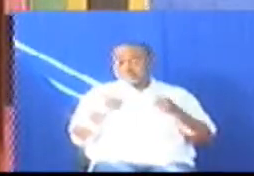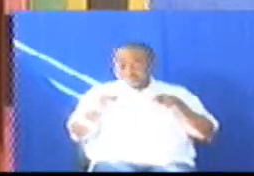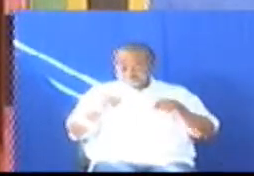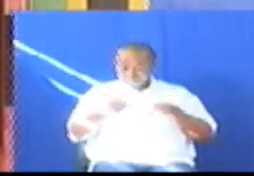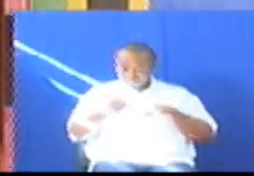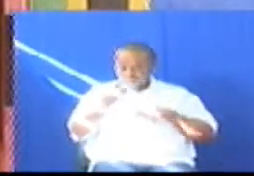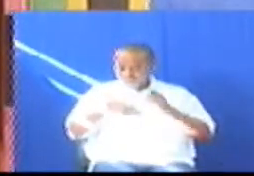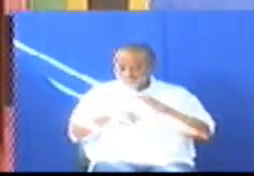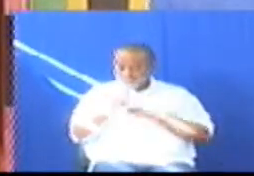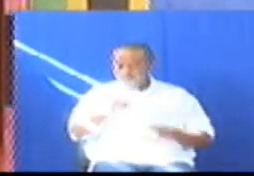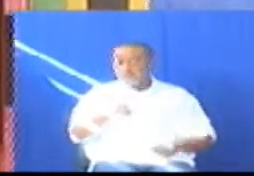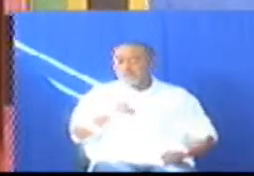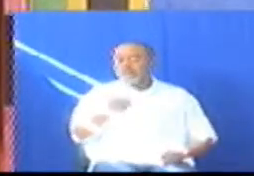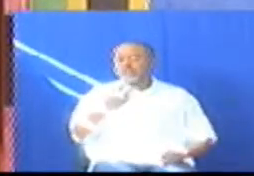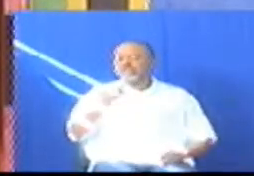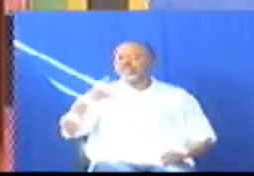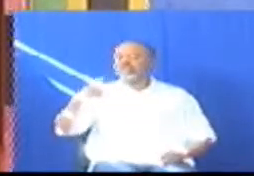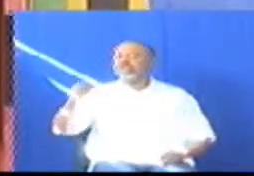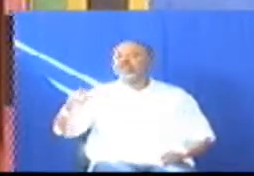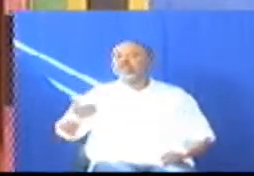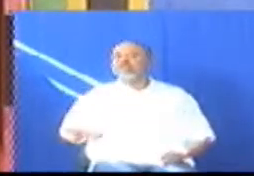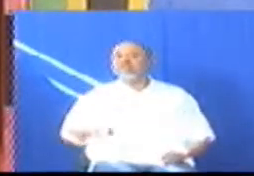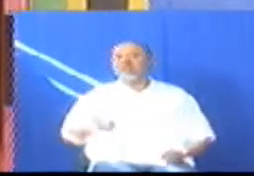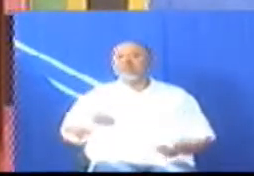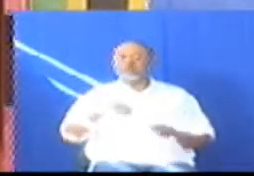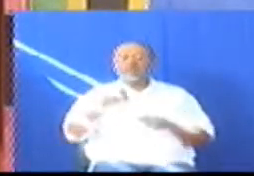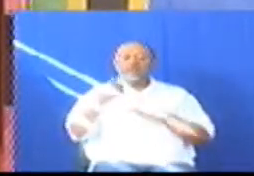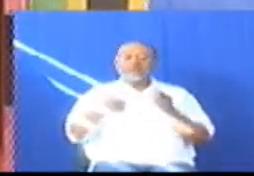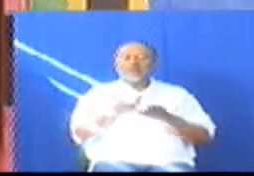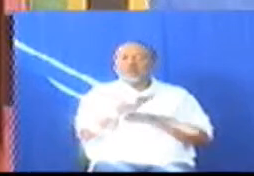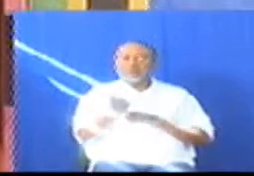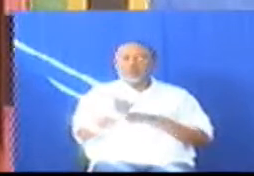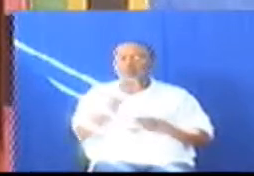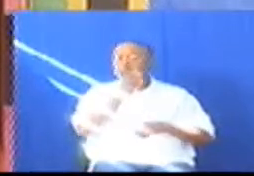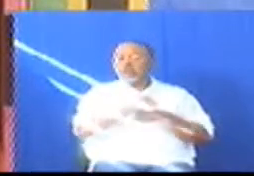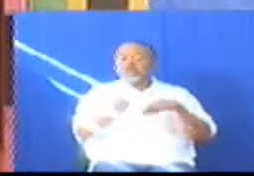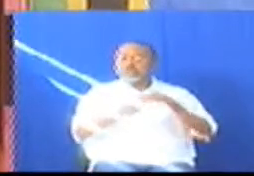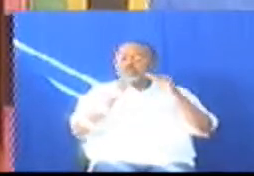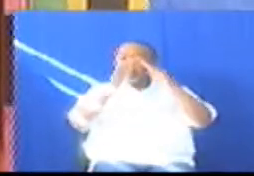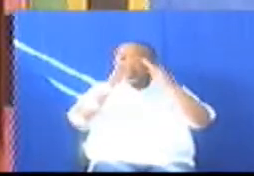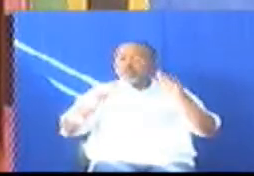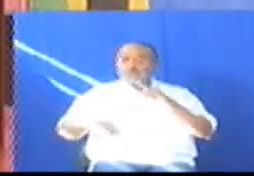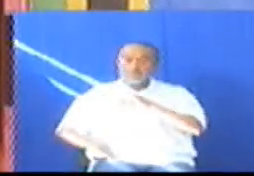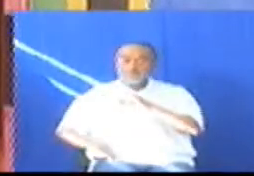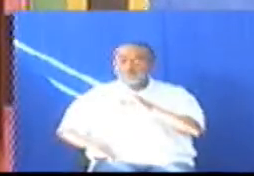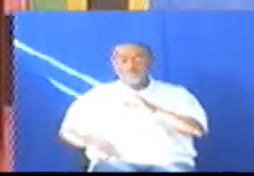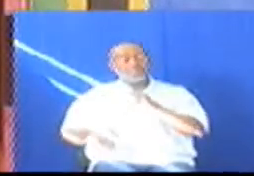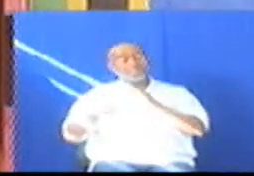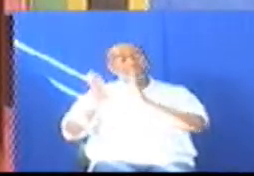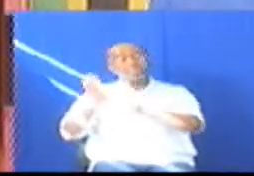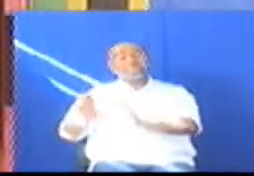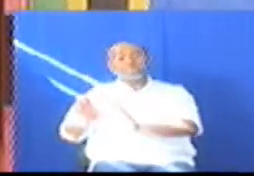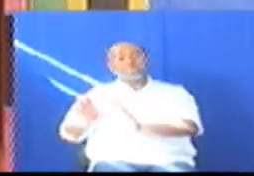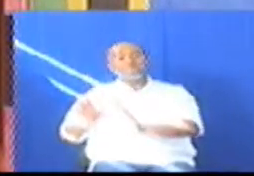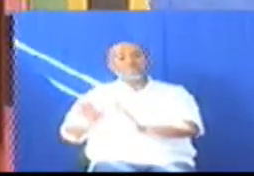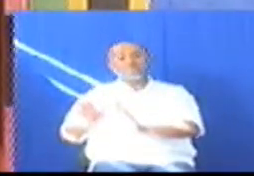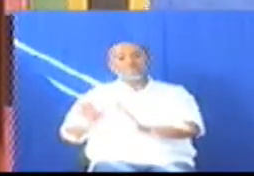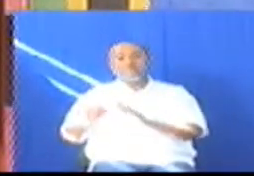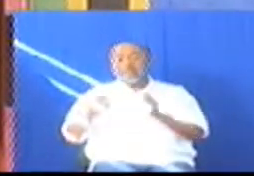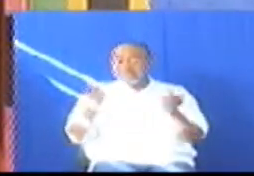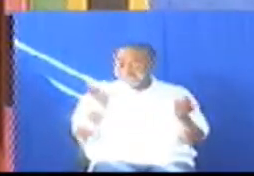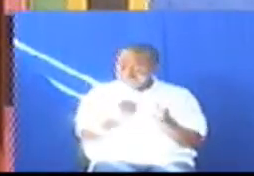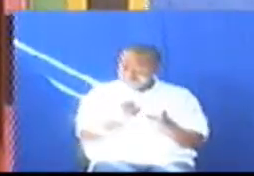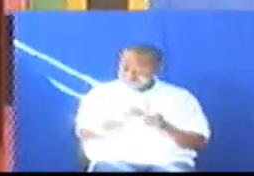mwaka 2020, miradi ya ujenzi wa nyumba imelala. Lakini vile vile